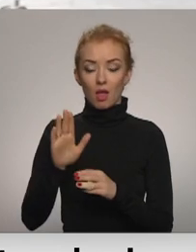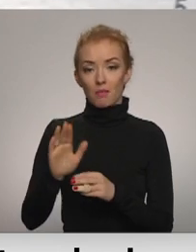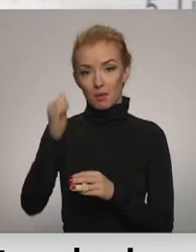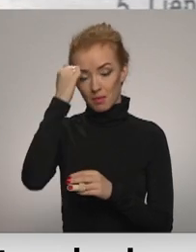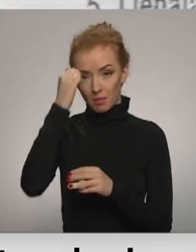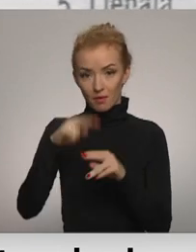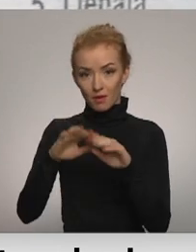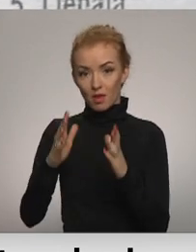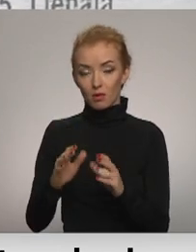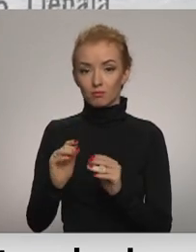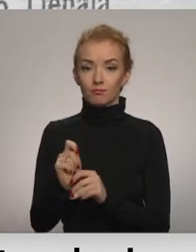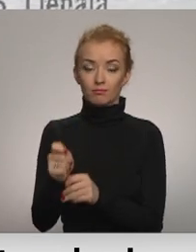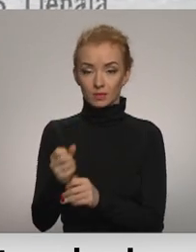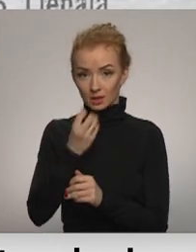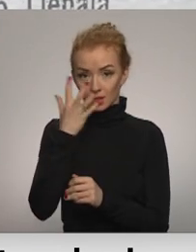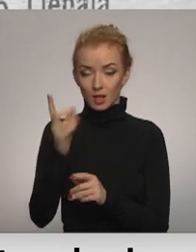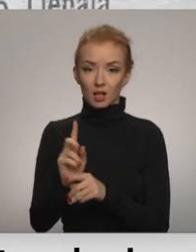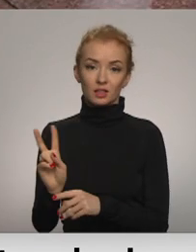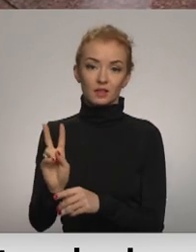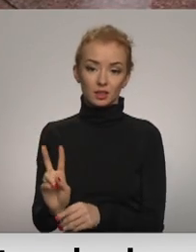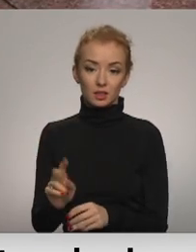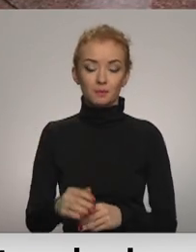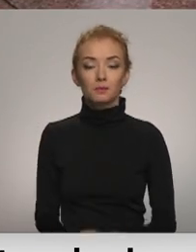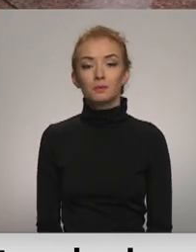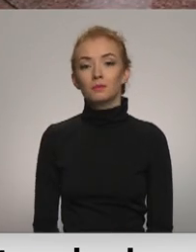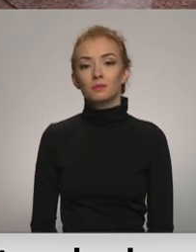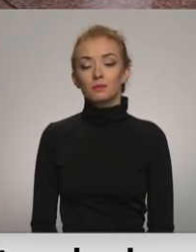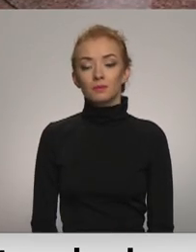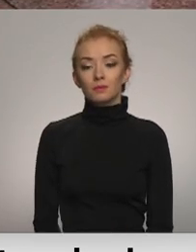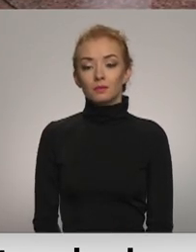piemiņas vietas noliktu un aizdegtu līdzpaņemtās sveces. Agnese Kuplēnu, Jānis Goldbergs, TV.